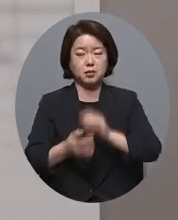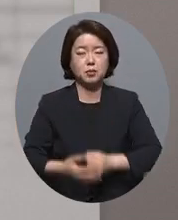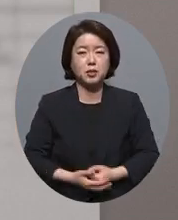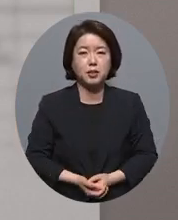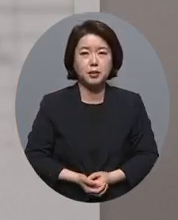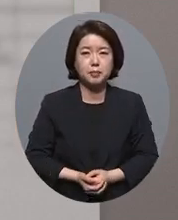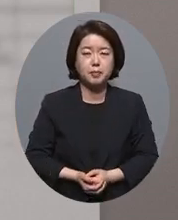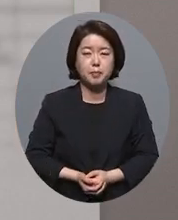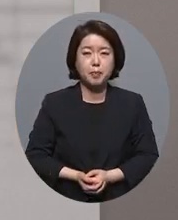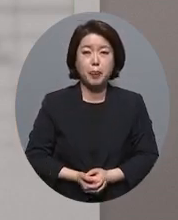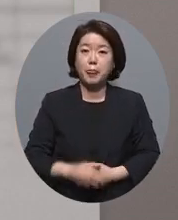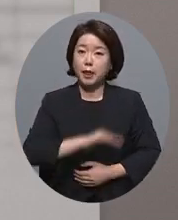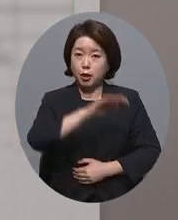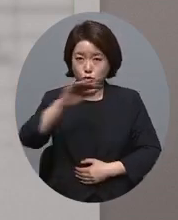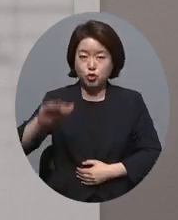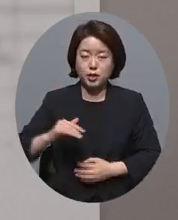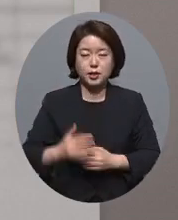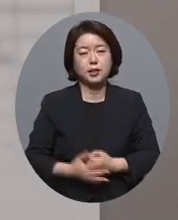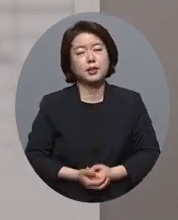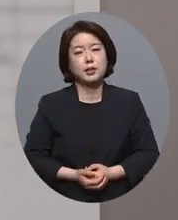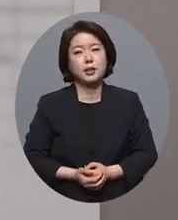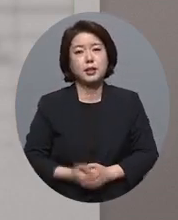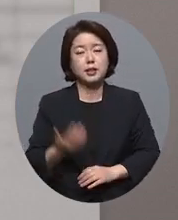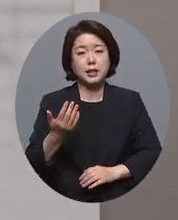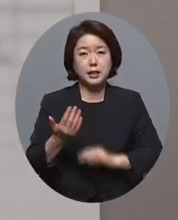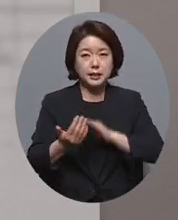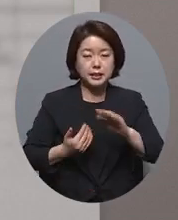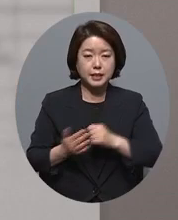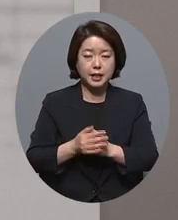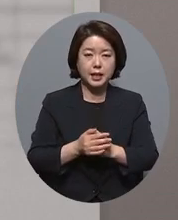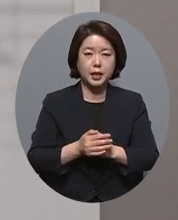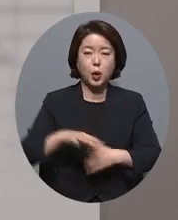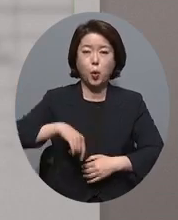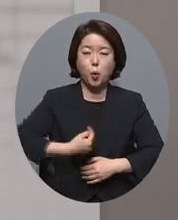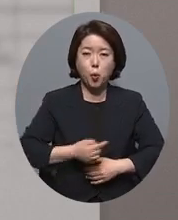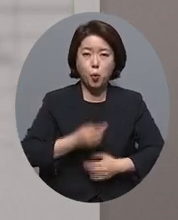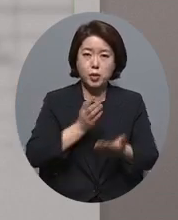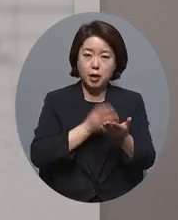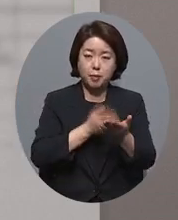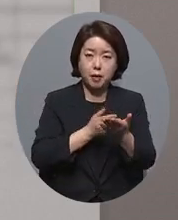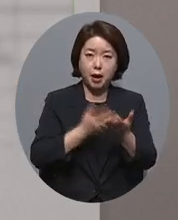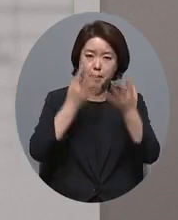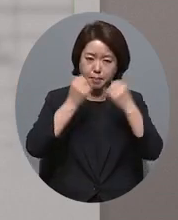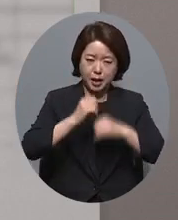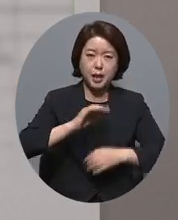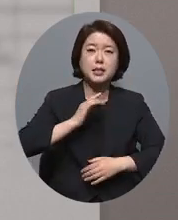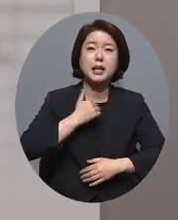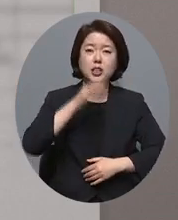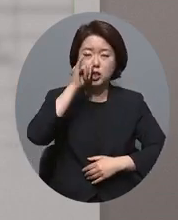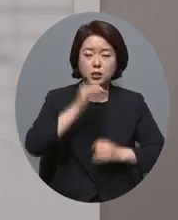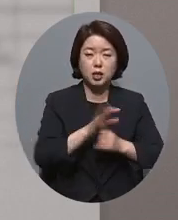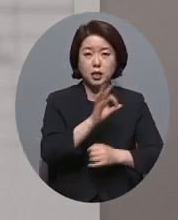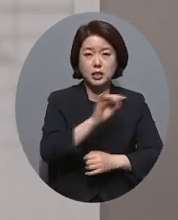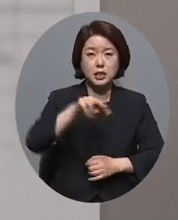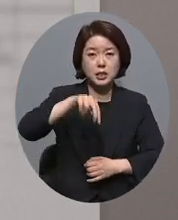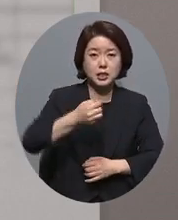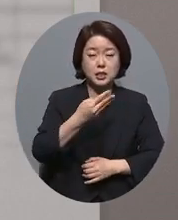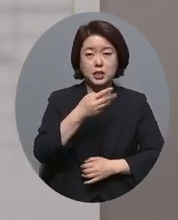자 일단 저희가 앞서 단독 보도를 수차례 해드린 내용이 있습니다 바로 이스타항공에서